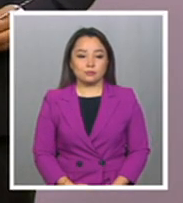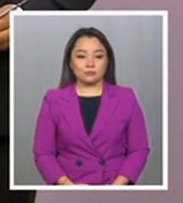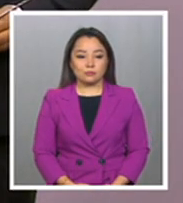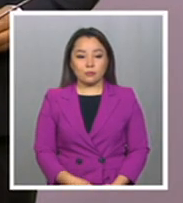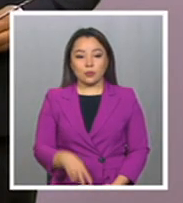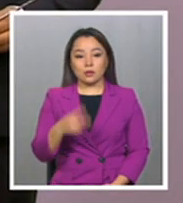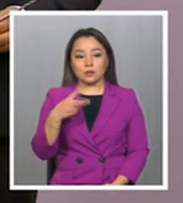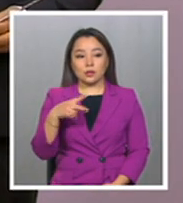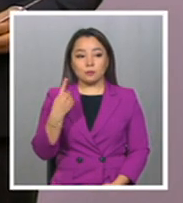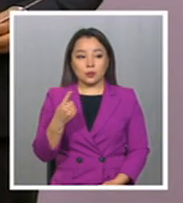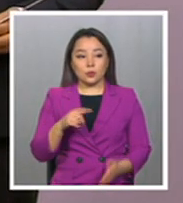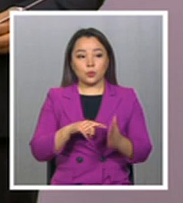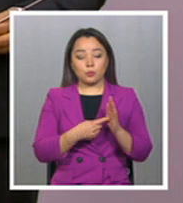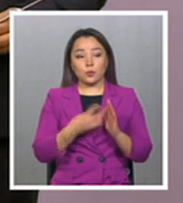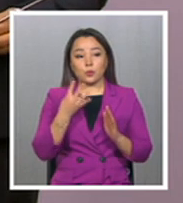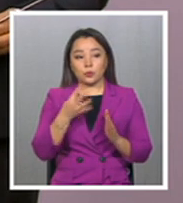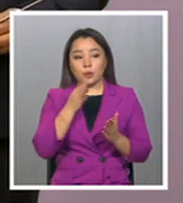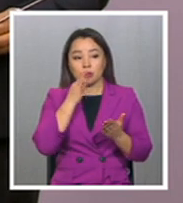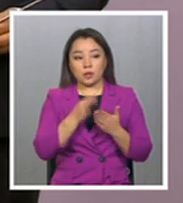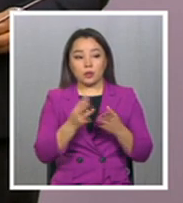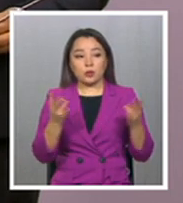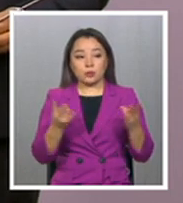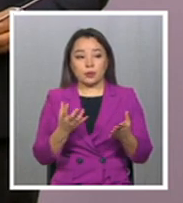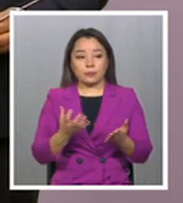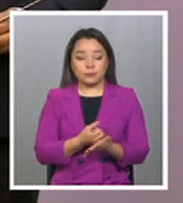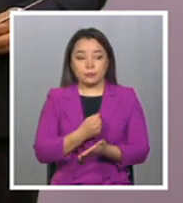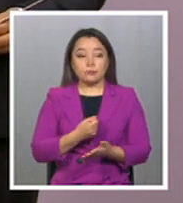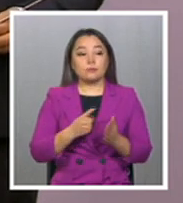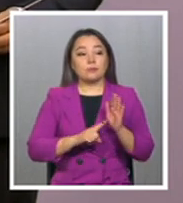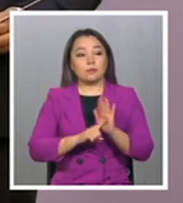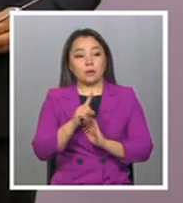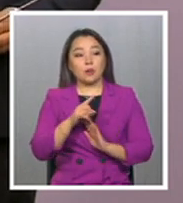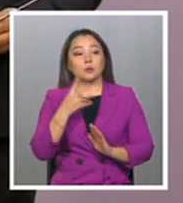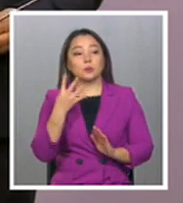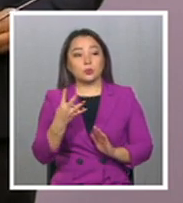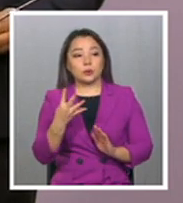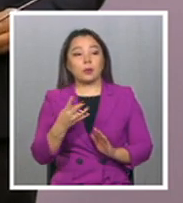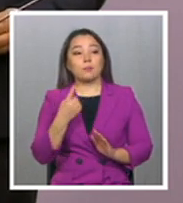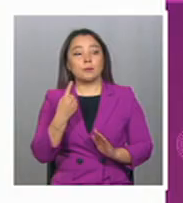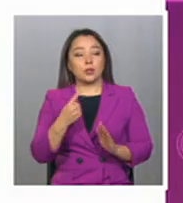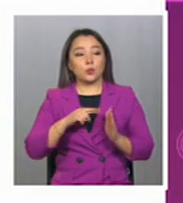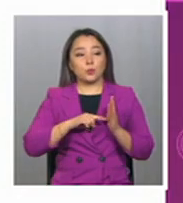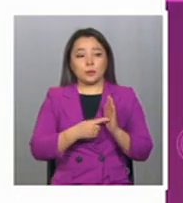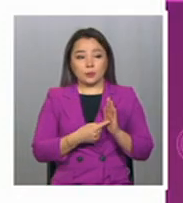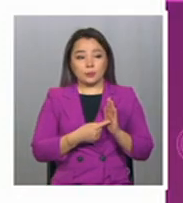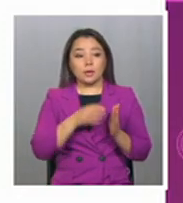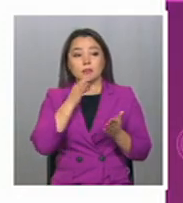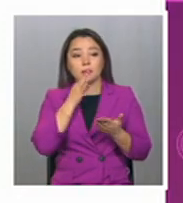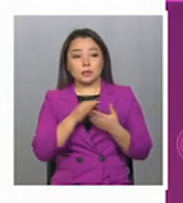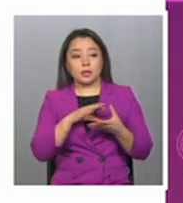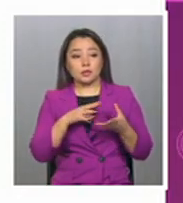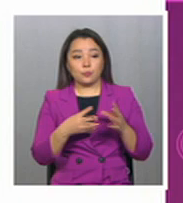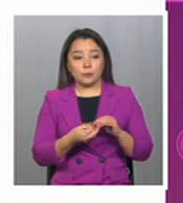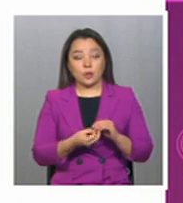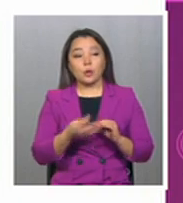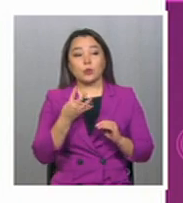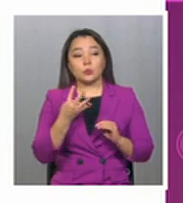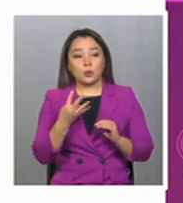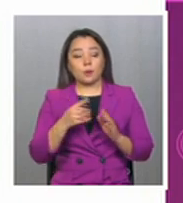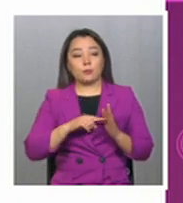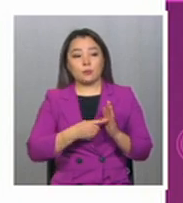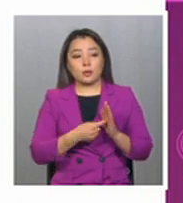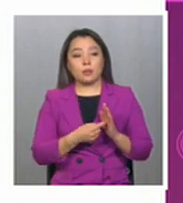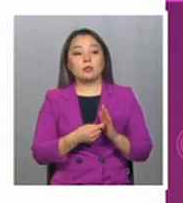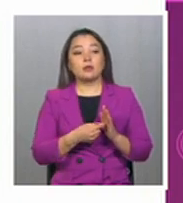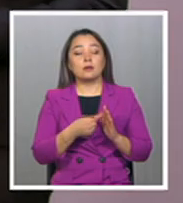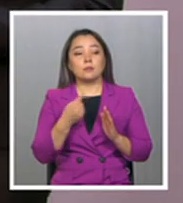21 мен 4-тің көбейтіндісін табу үшін алдымен 4-ті 1-ге көбейтеміз. Нәтижеміз 4 бірлікке тең.